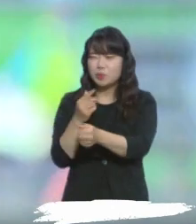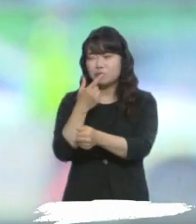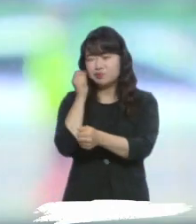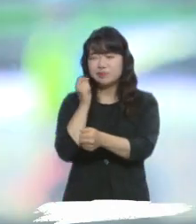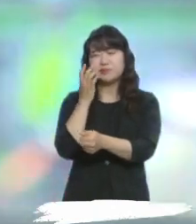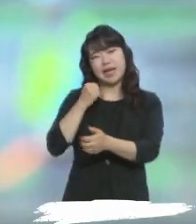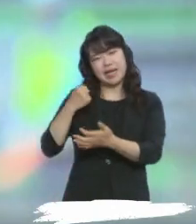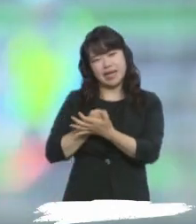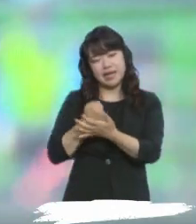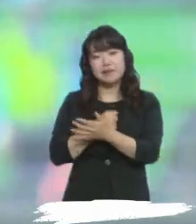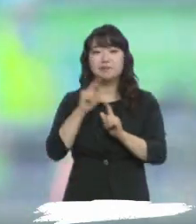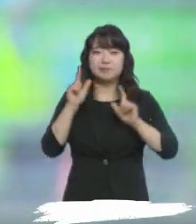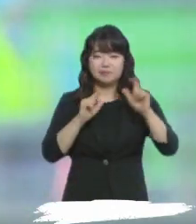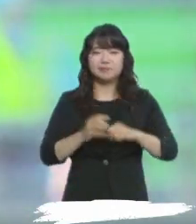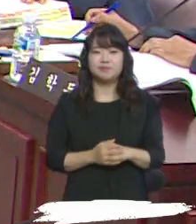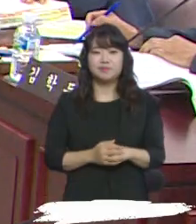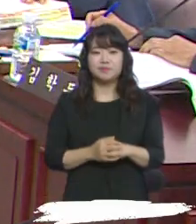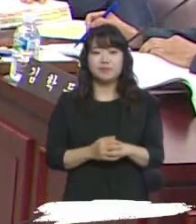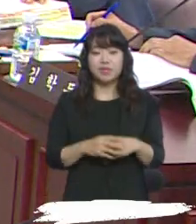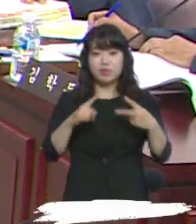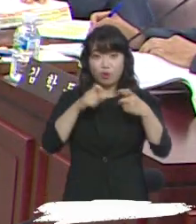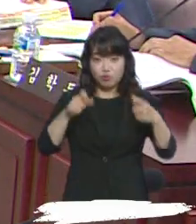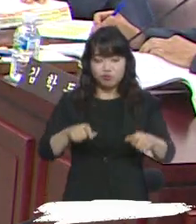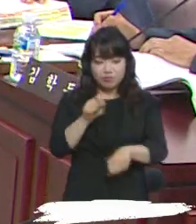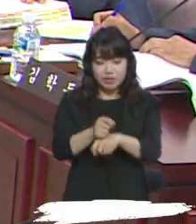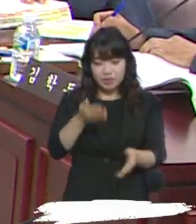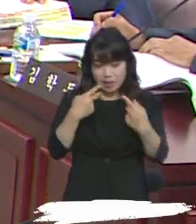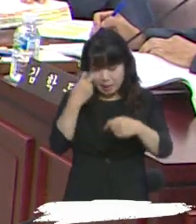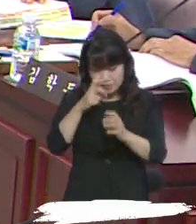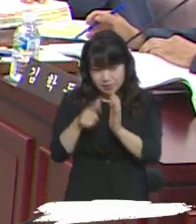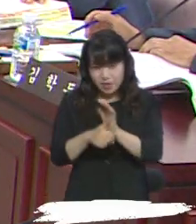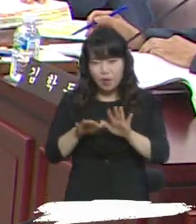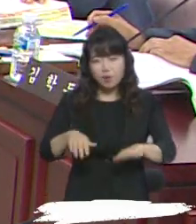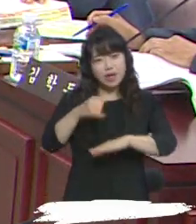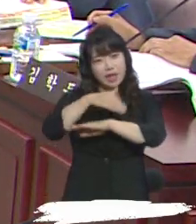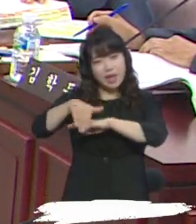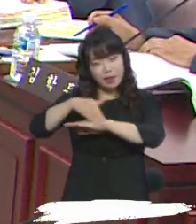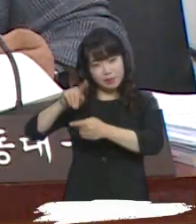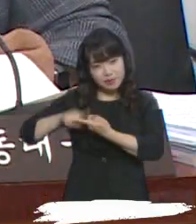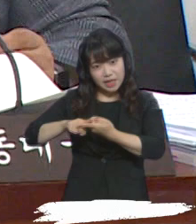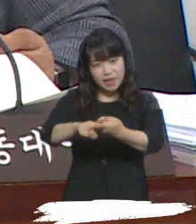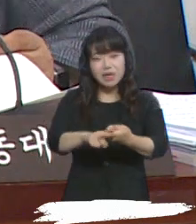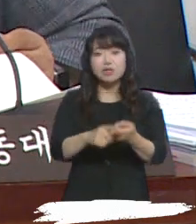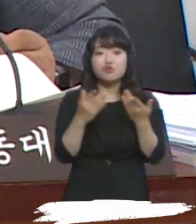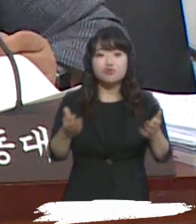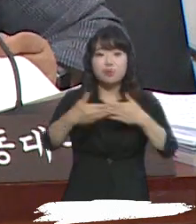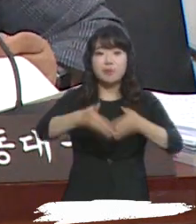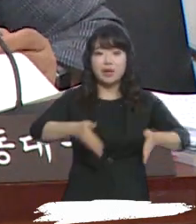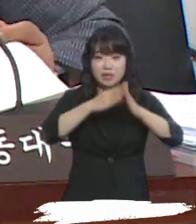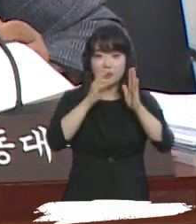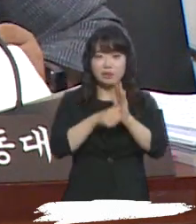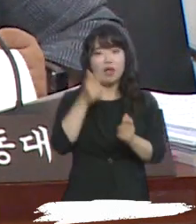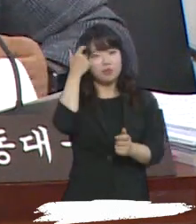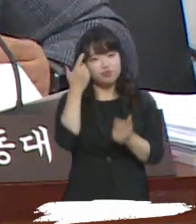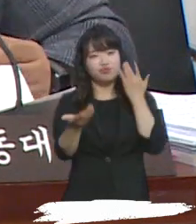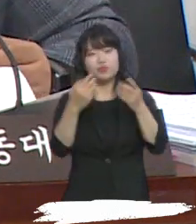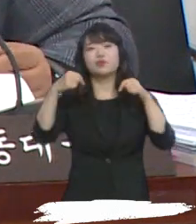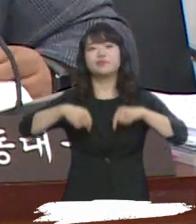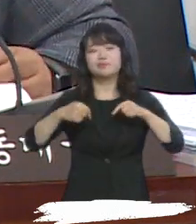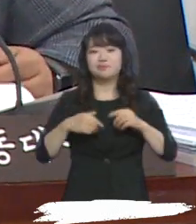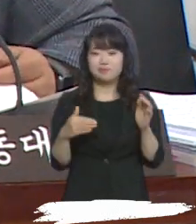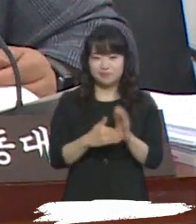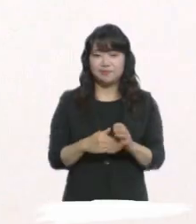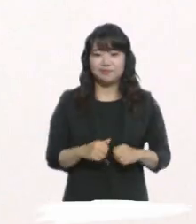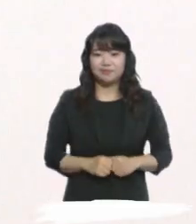대목입니다. 동대문구 행정사무감사에서는 올해 계획된 스마트 쉼터 설치에 대해 묻는 질의가 이어졌습니다.